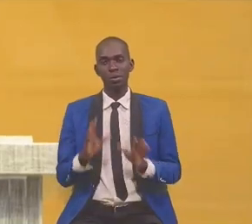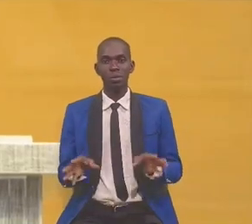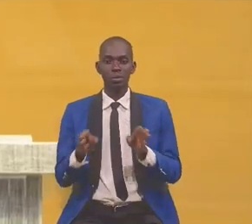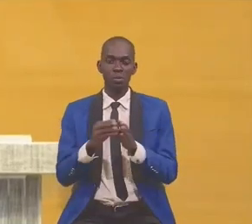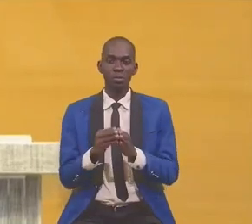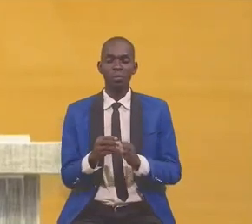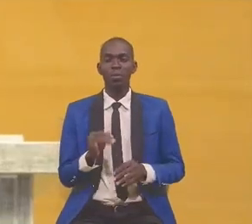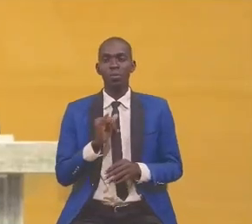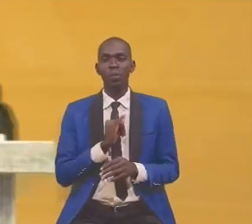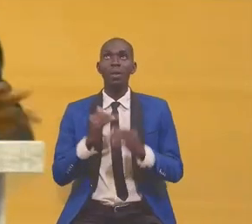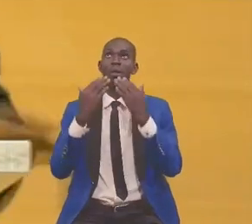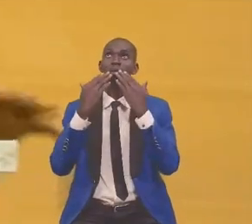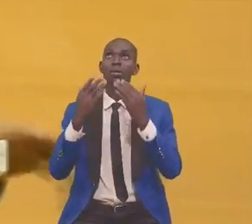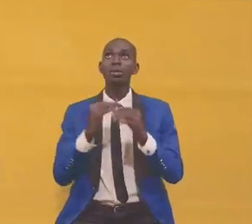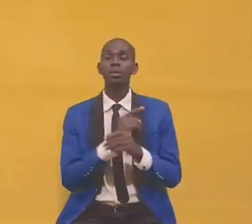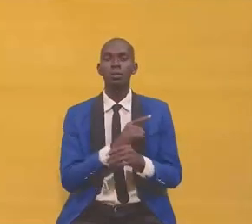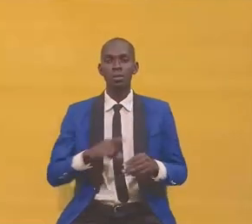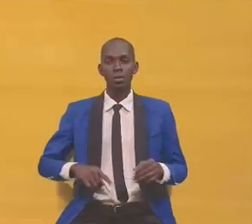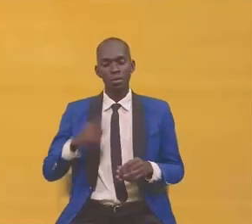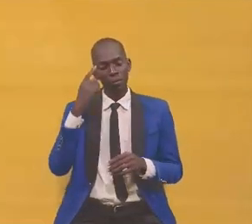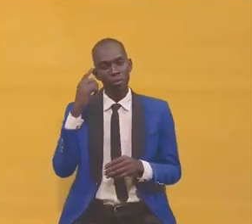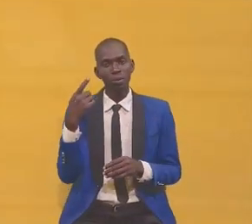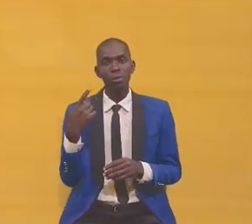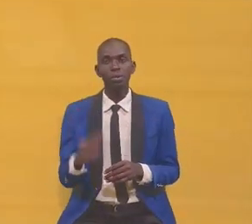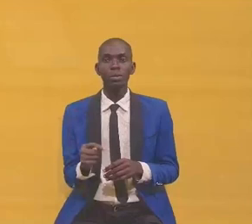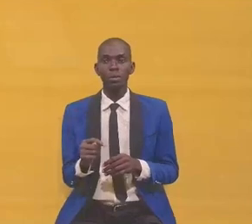Je remercie Dieu pour le thème que nous avons,